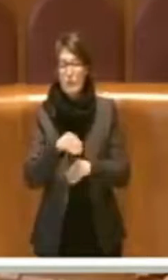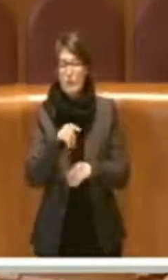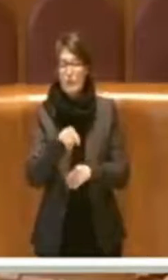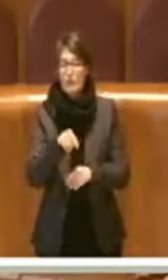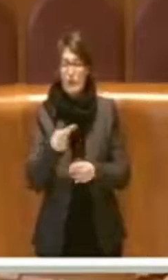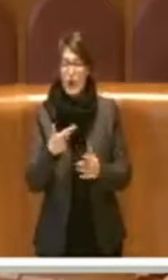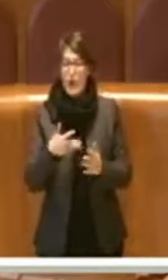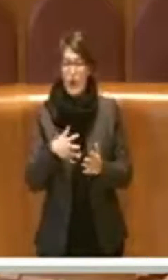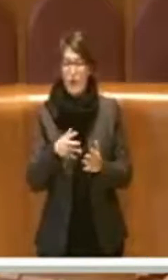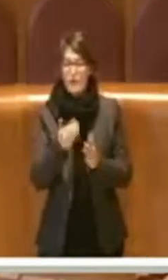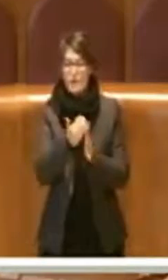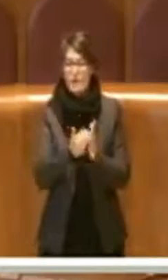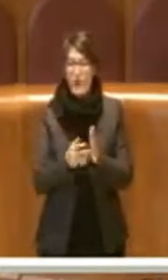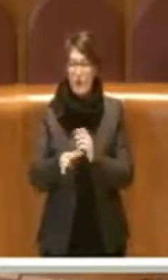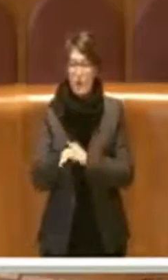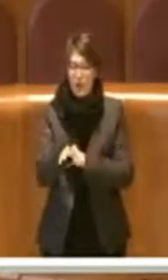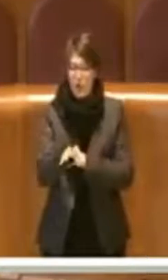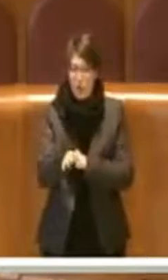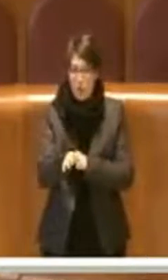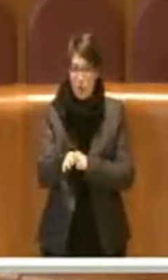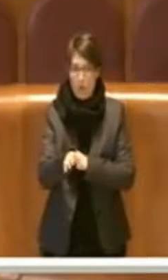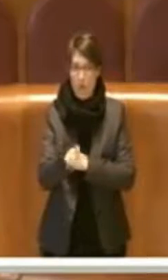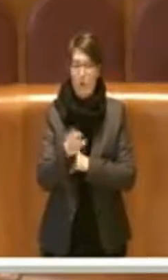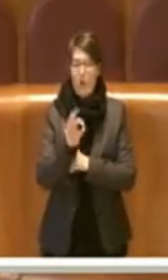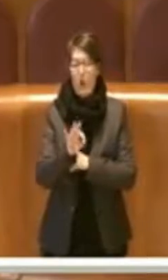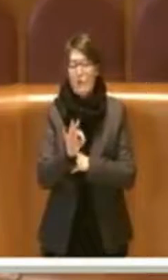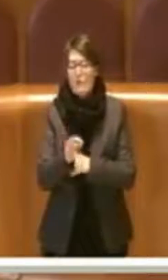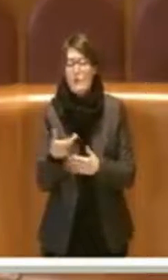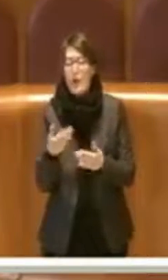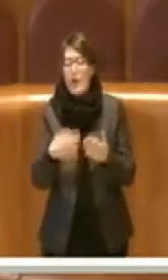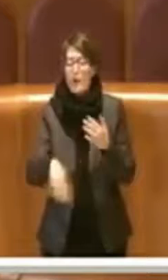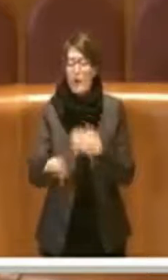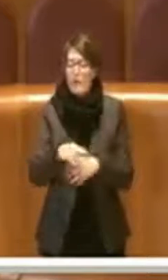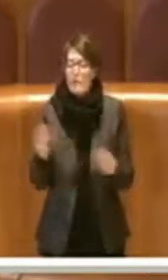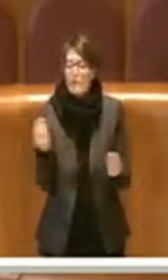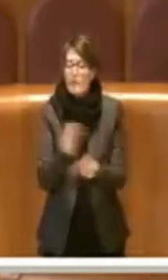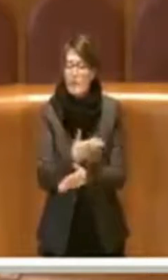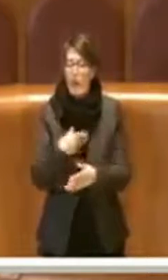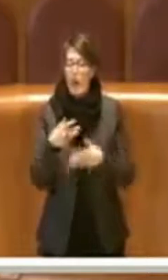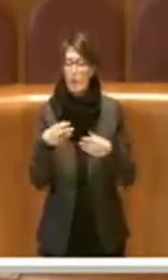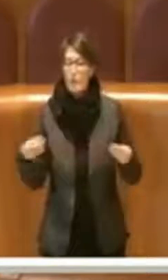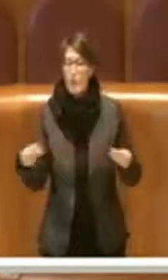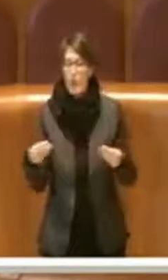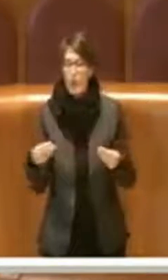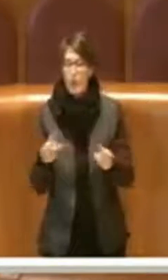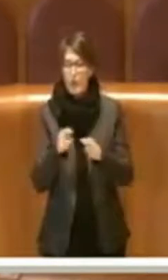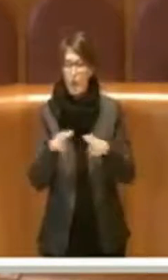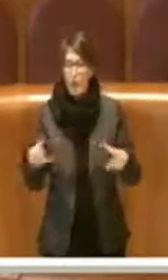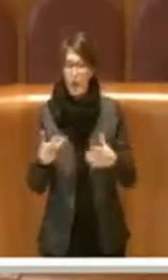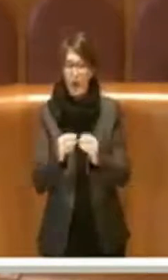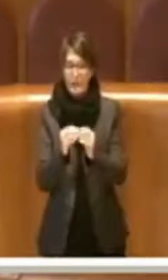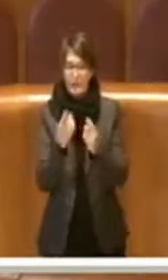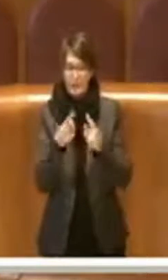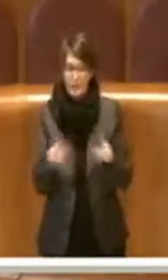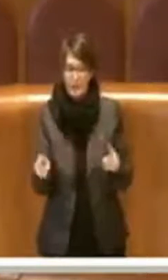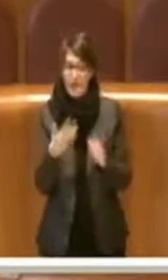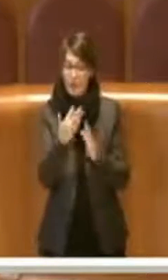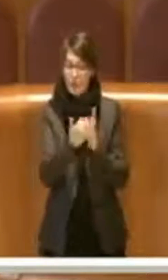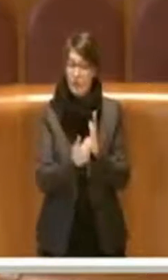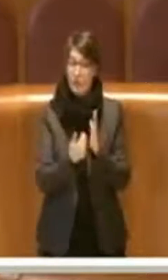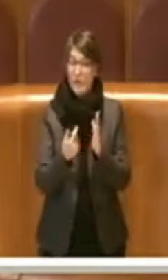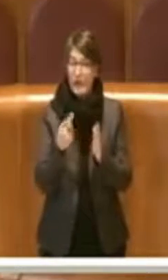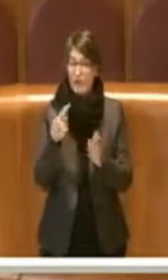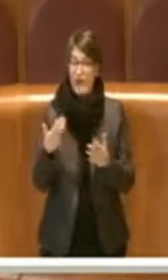2008 con uno strumento urbanistico diverso, il programma integrato che è più adatto, e abbiamo anche e